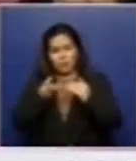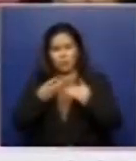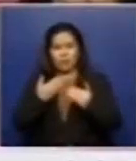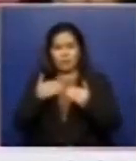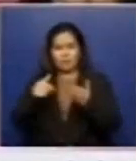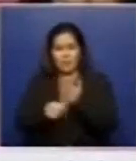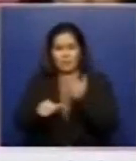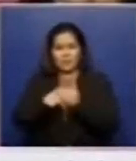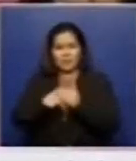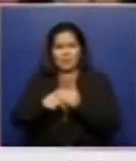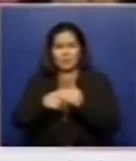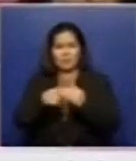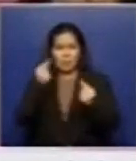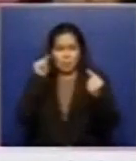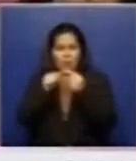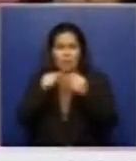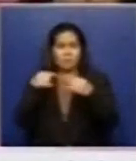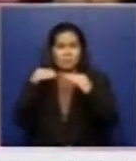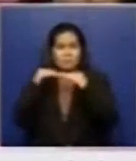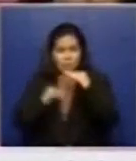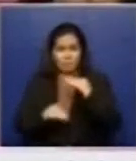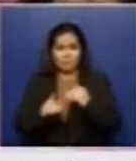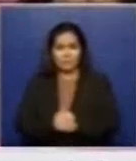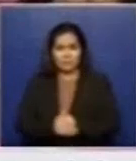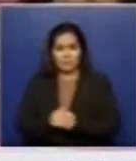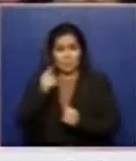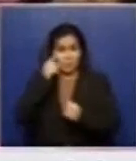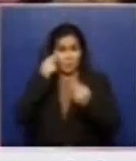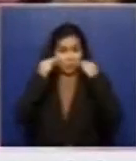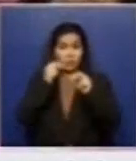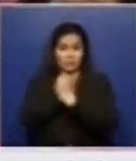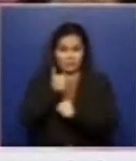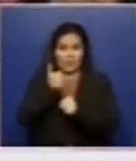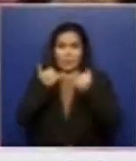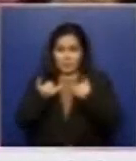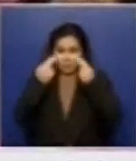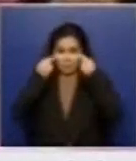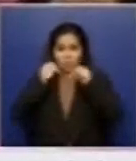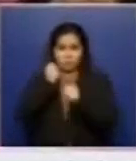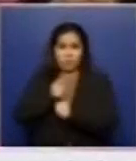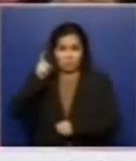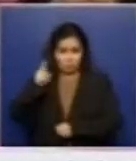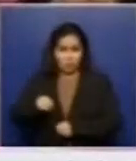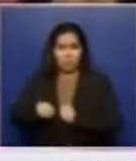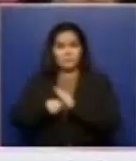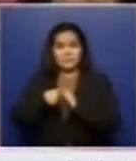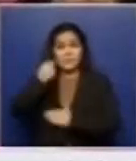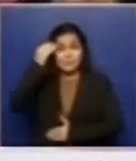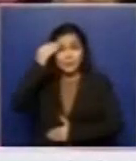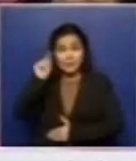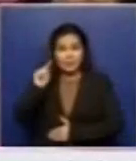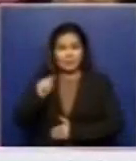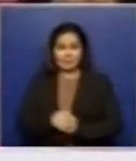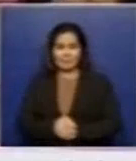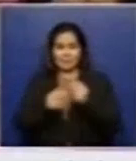าเป้าแต่ผมเชื่อว่าท่านนายกทำได้ถ้าท่านนายกอยากจะทำวันนี้ท่านนายกต้องทำเพราะอะไรครับเพรา